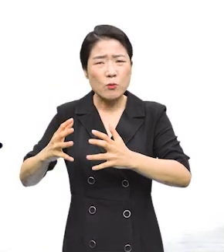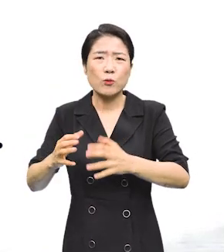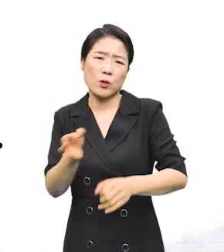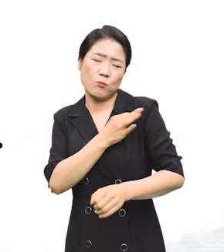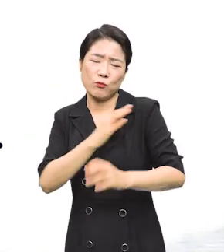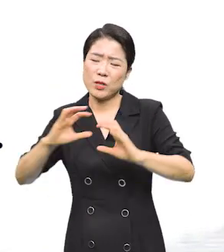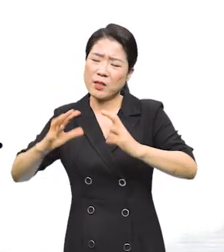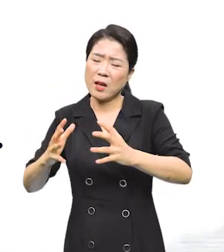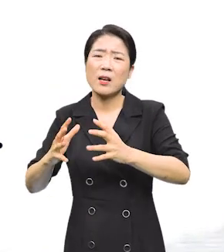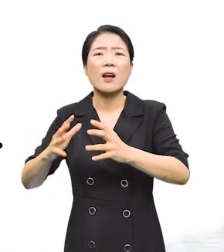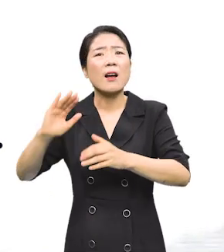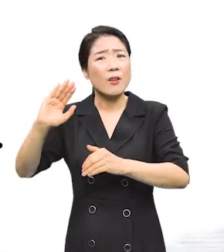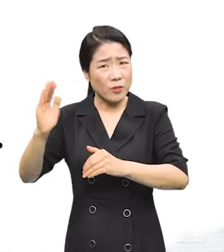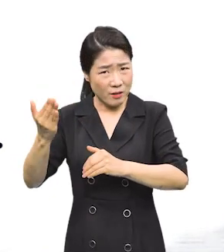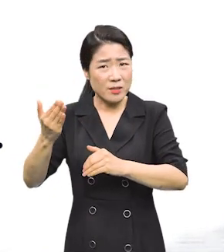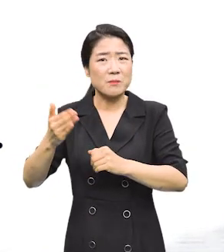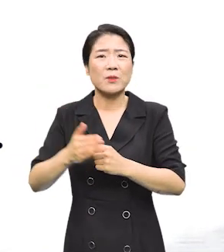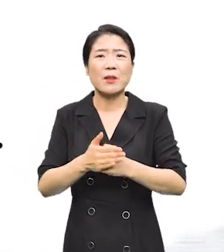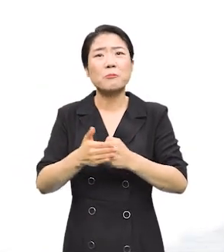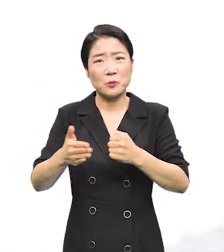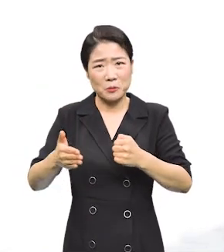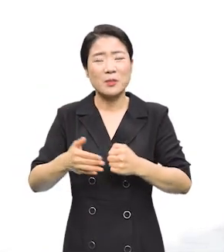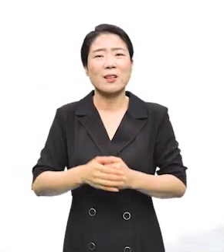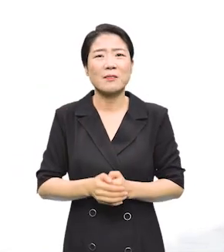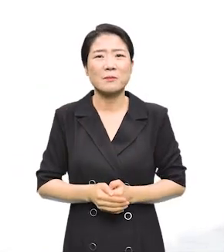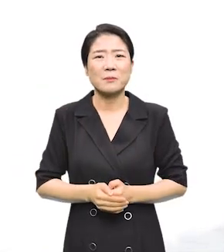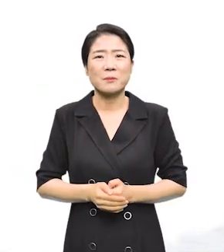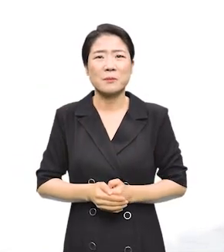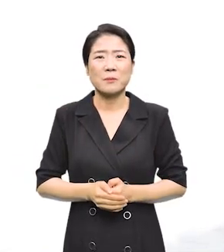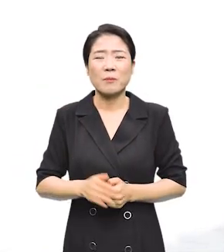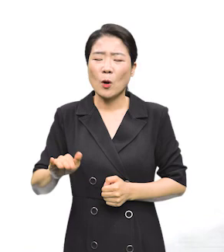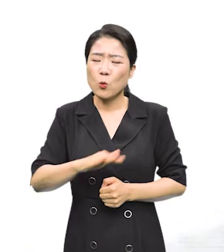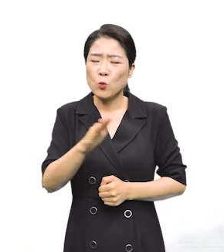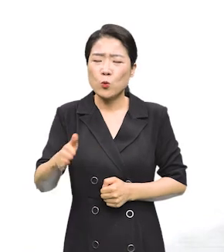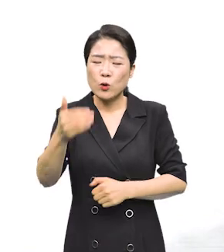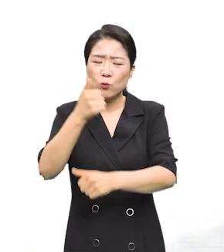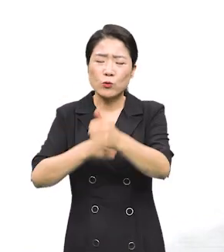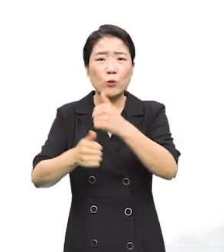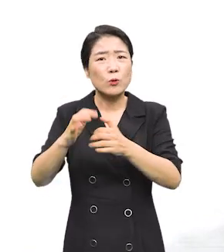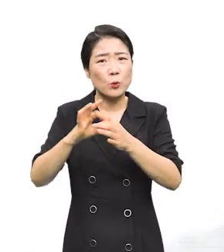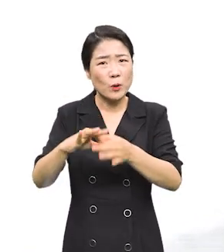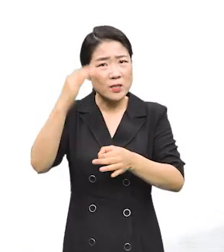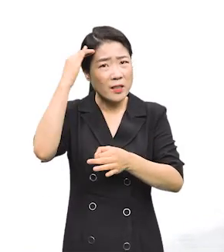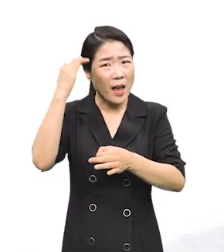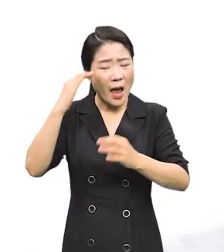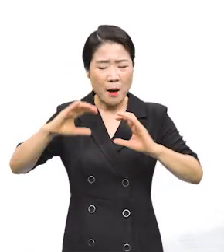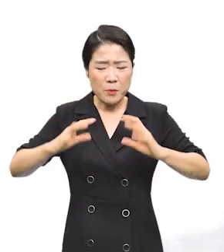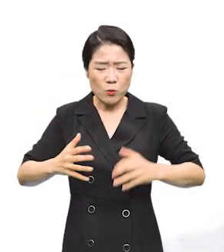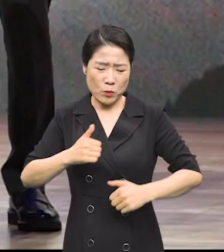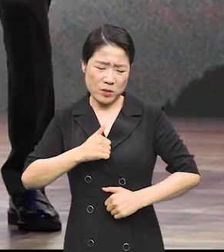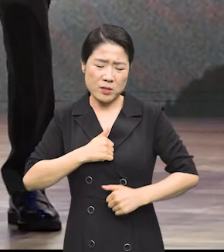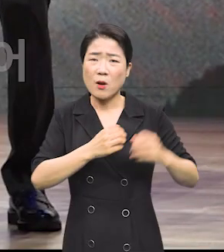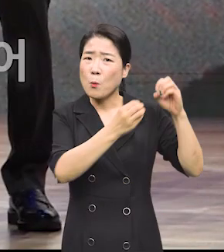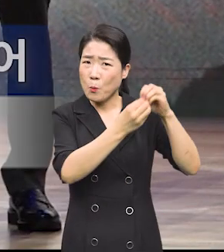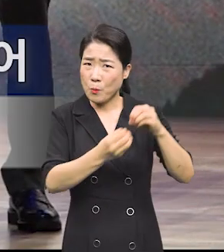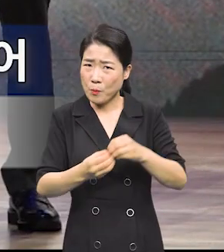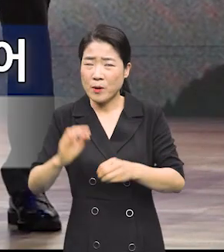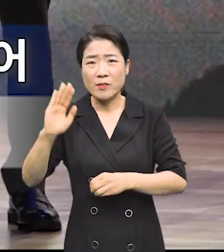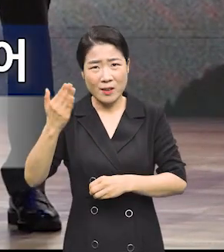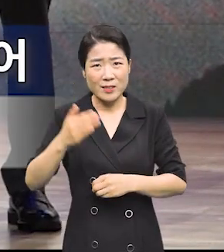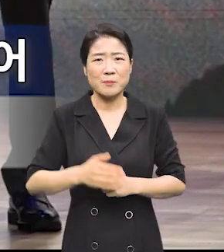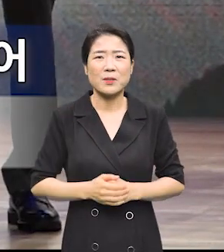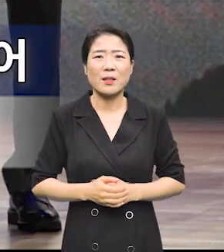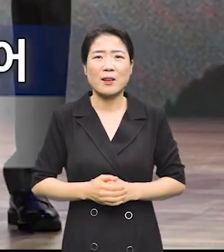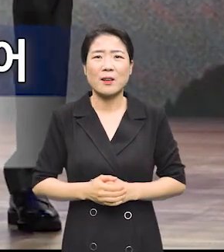선진국의 문턱에 오르게 되었기 때문입니다. 우리 후손을 통하여 대한민국의 정체성이 면면이 이어질 것입니다. 아울러